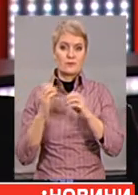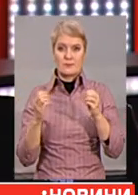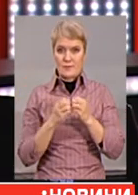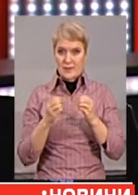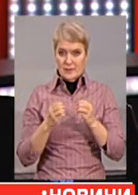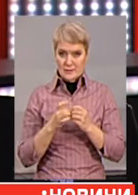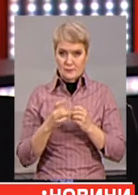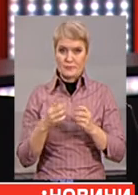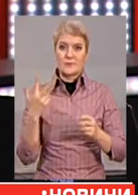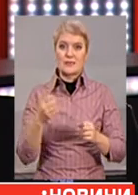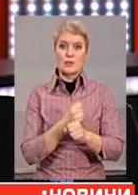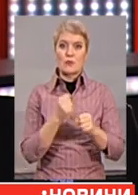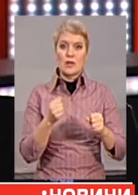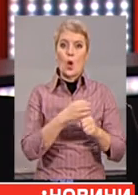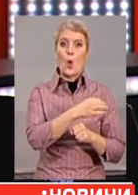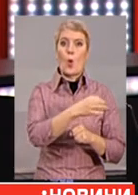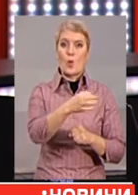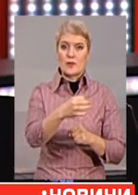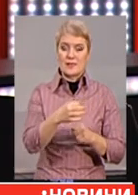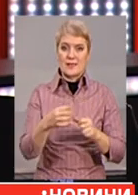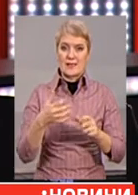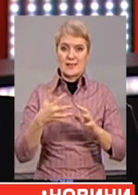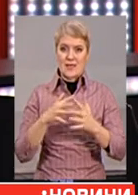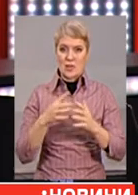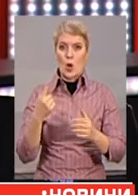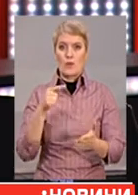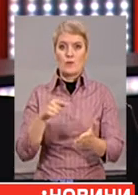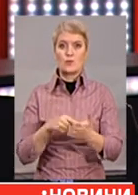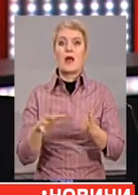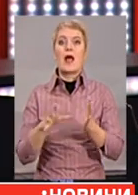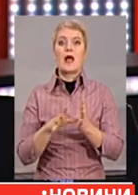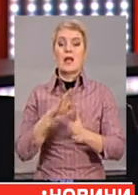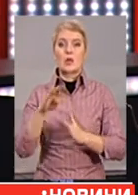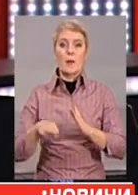з них розірвалися на околиці сели, ще один влучив в електропідстанцію.